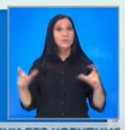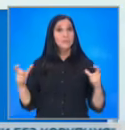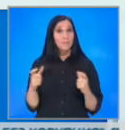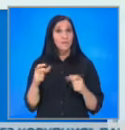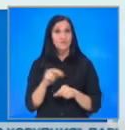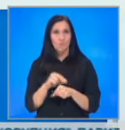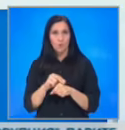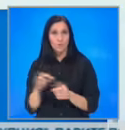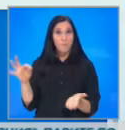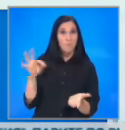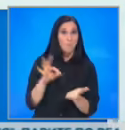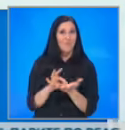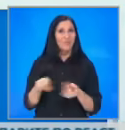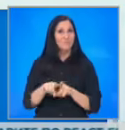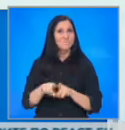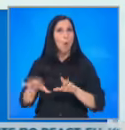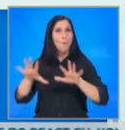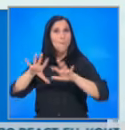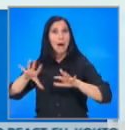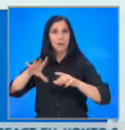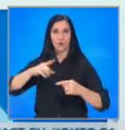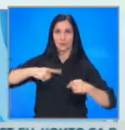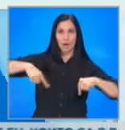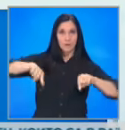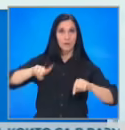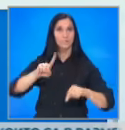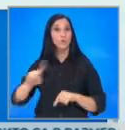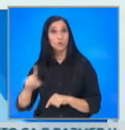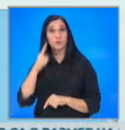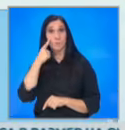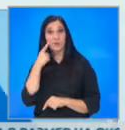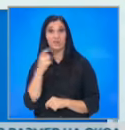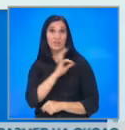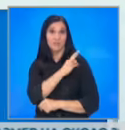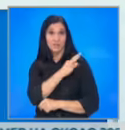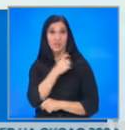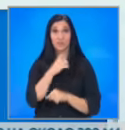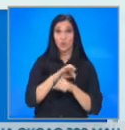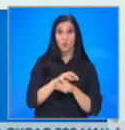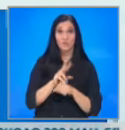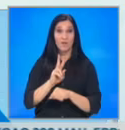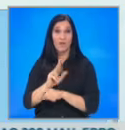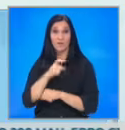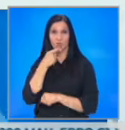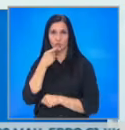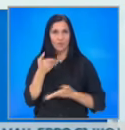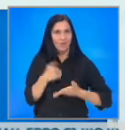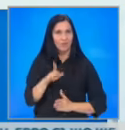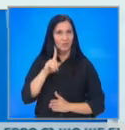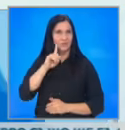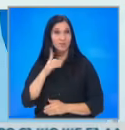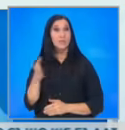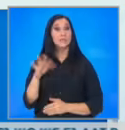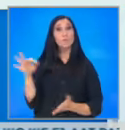Семейство от Пловдив попадна в омагьосен кръг, докато се опитва да вакцинира срещу COVID-19 12-годишния си син.